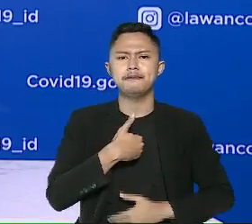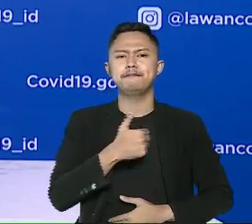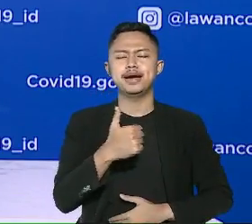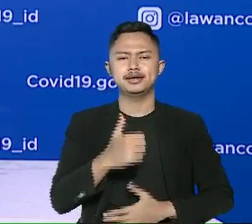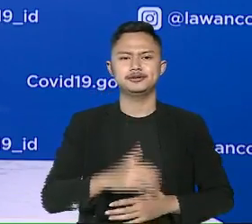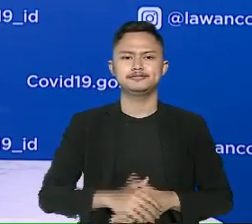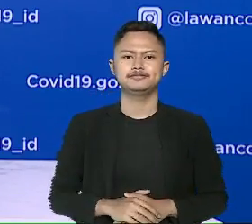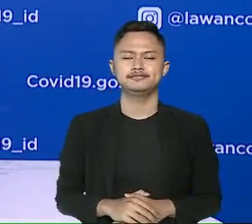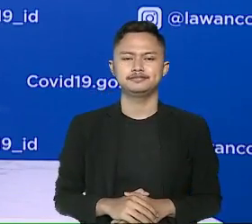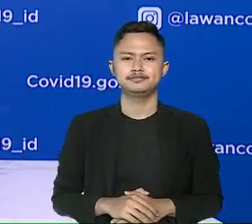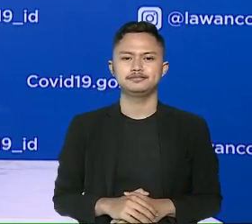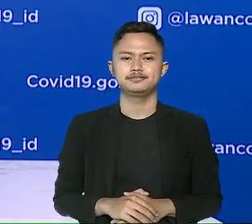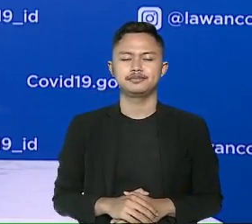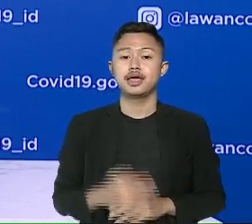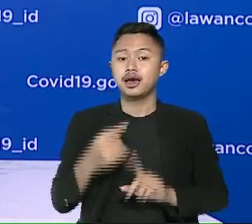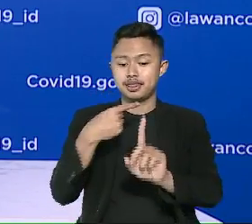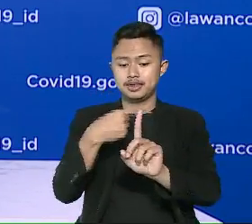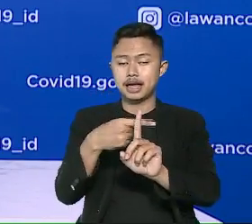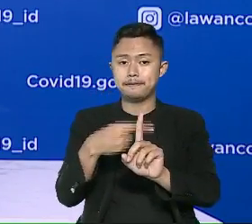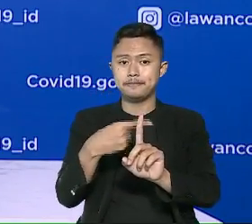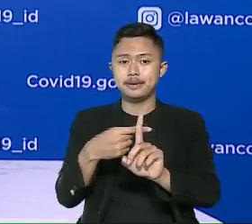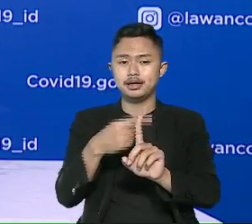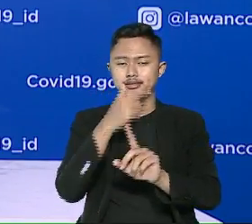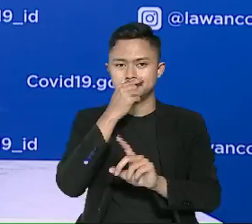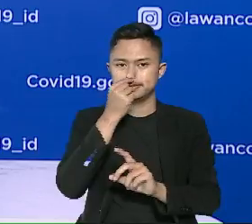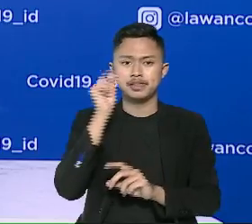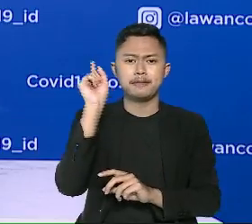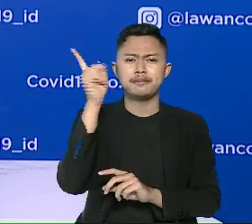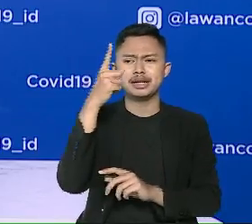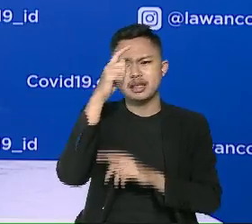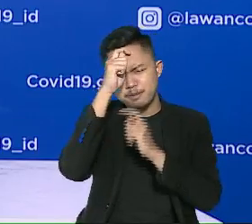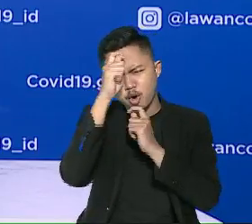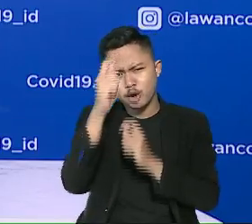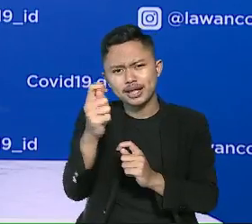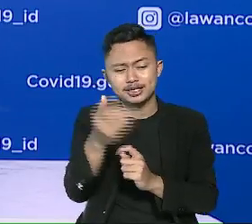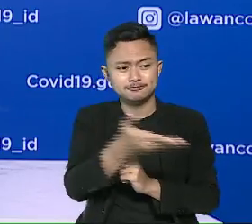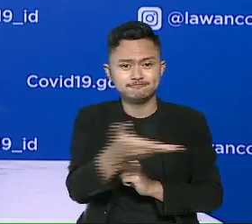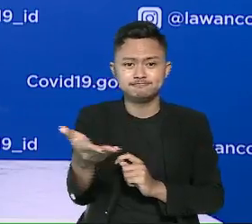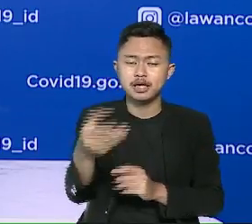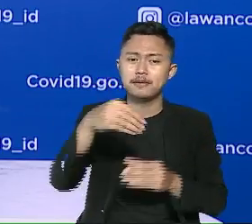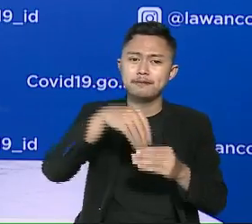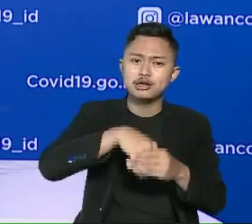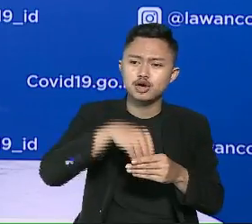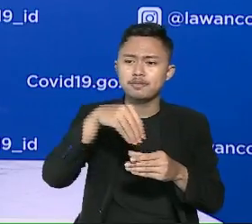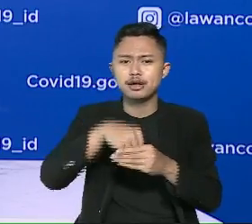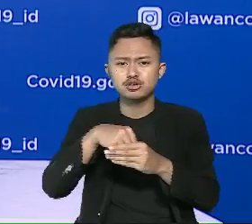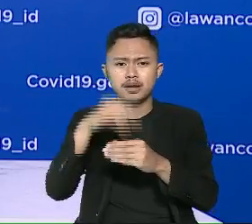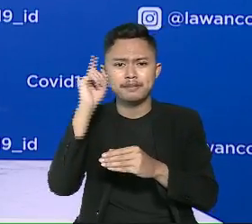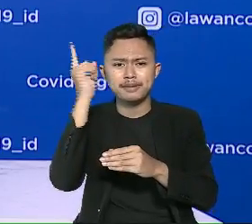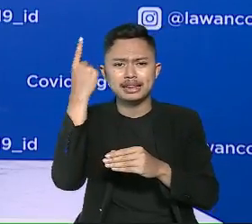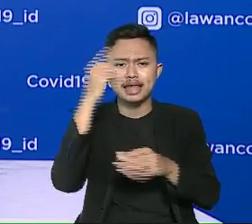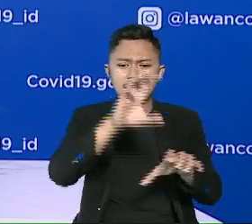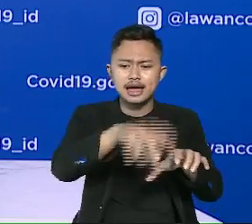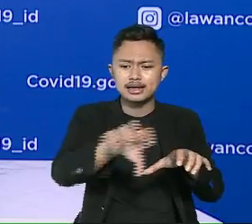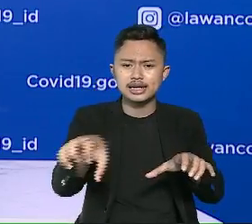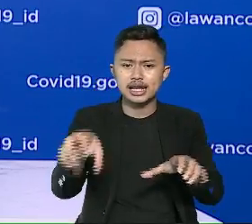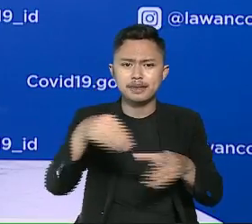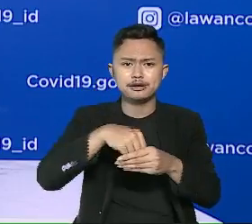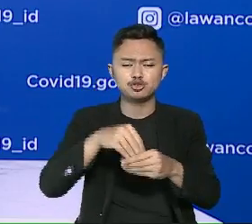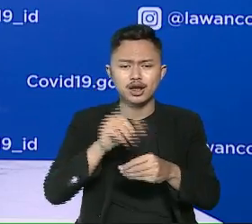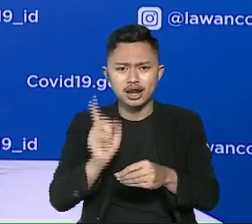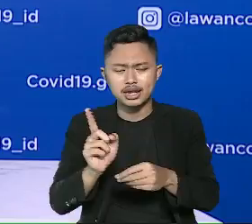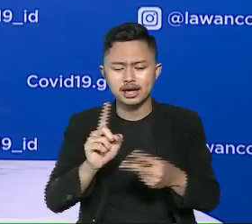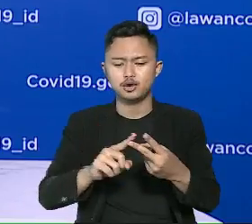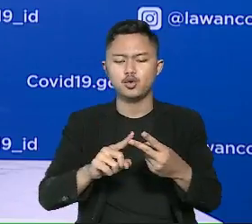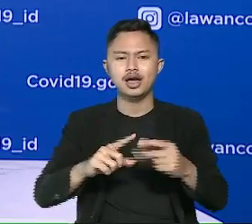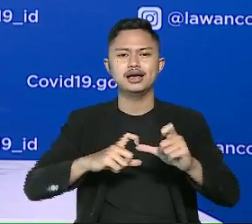di lapangan. Selain itu, pemerintah sangat mengapresiasi masukan dan input dari pemerintah daerah, dari petugas di